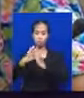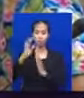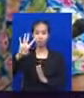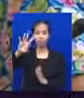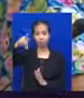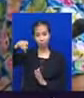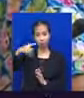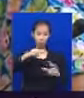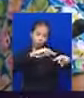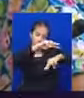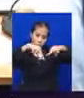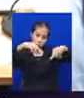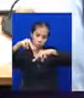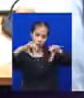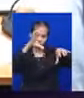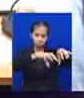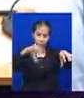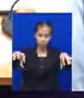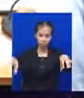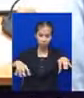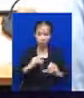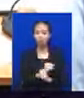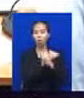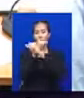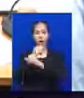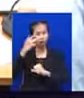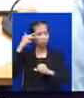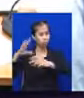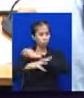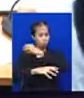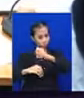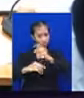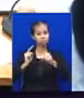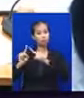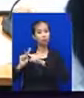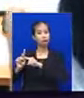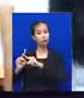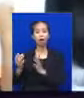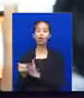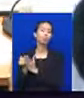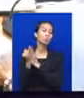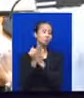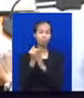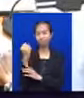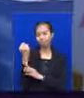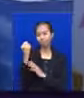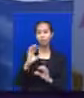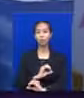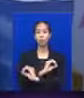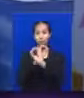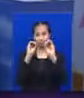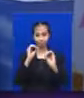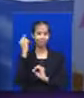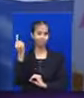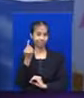วจแหล่งท่องเที่ยวสำคัญทั่วประเทศป้องกันอาชญากรรมและการเอาเปรียบนักท่องเที่ยวเพื่อสร้างความเชื่อมั่นและความปลอดภัย